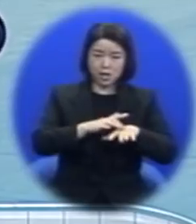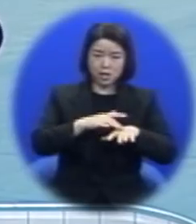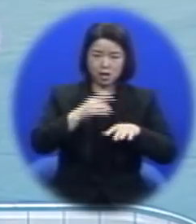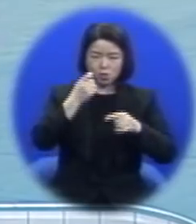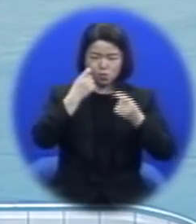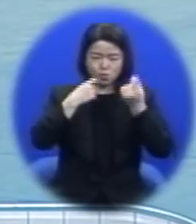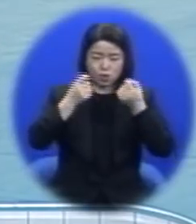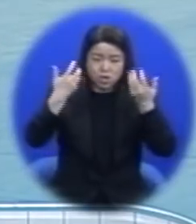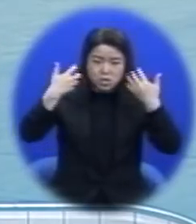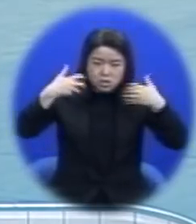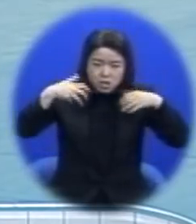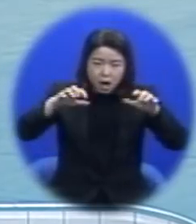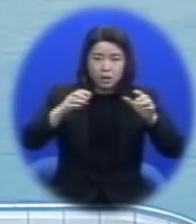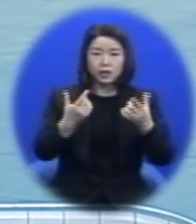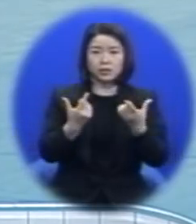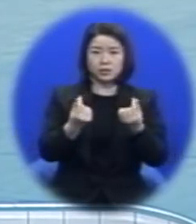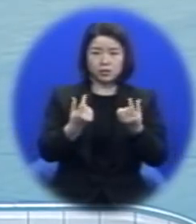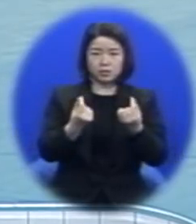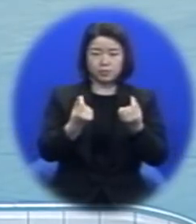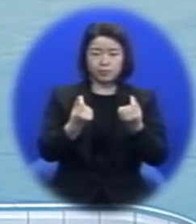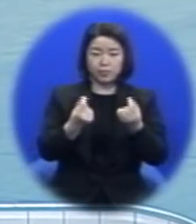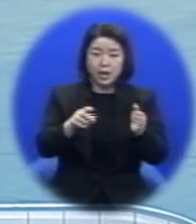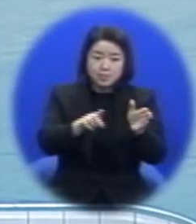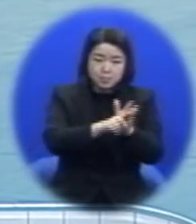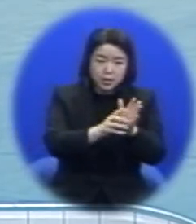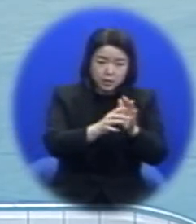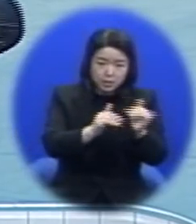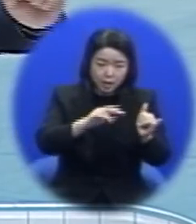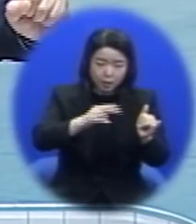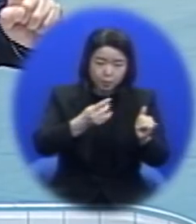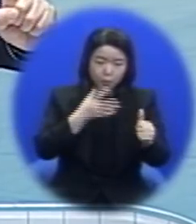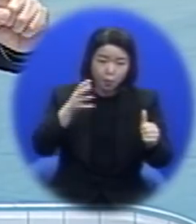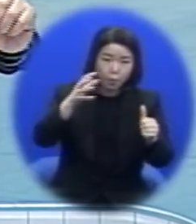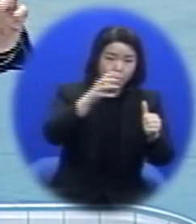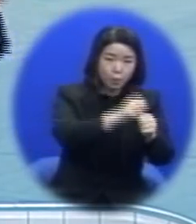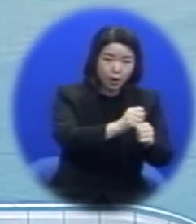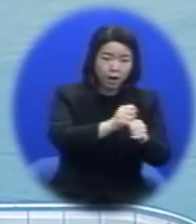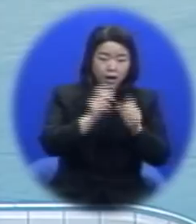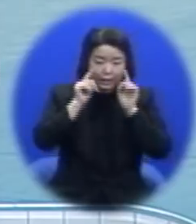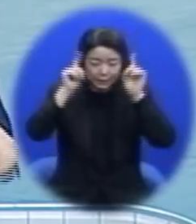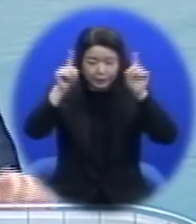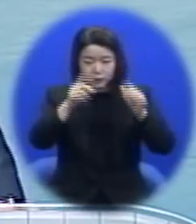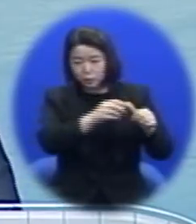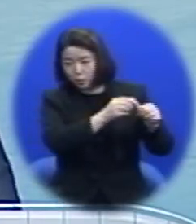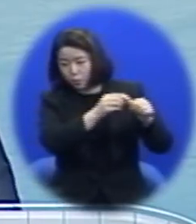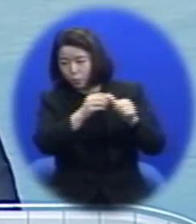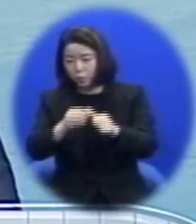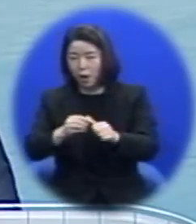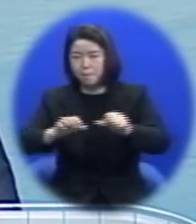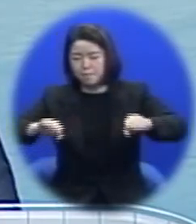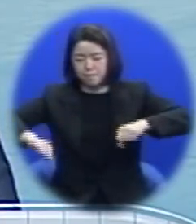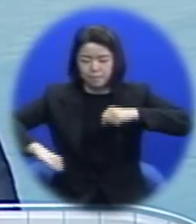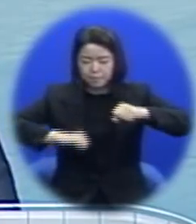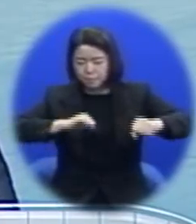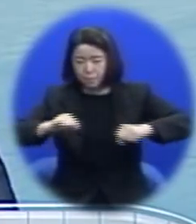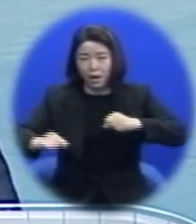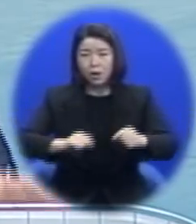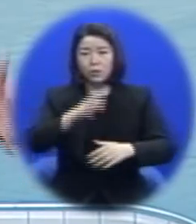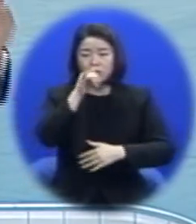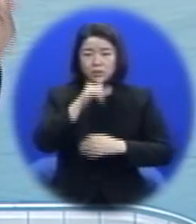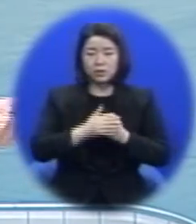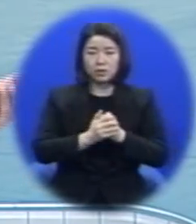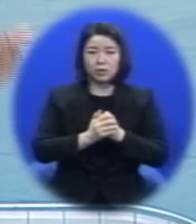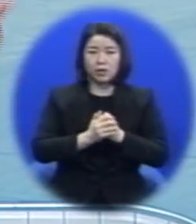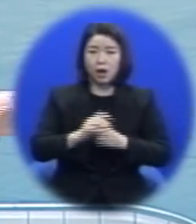사자처럼 믿는 자라도 삼켜서 지옥으로 끌고 가려고 발버둥치고 있습니다.